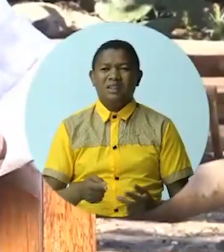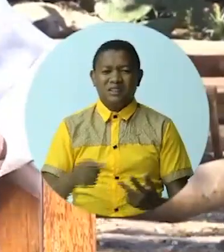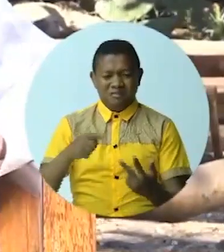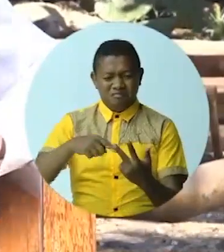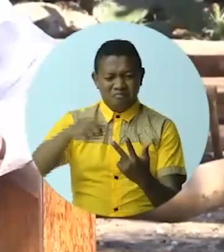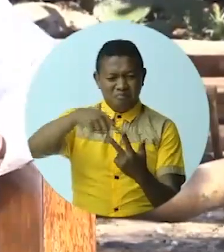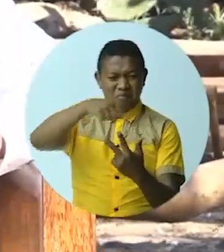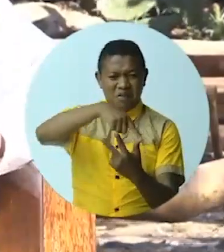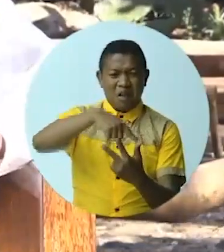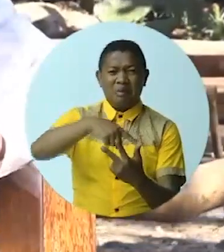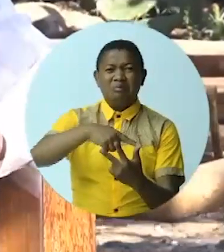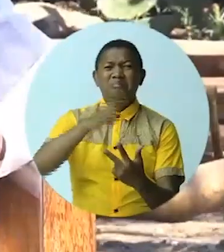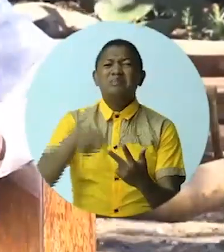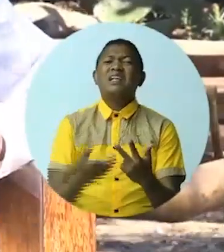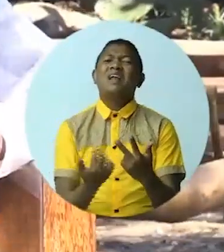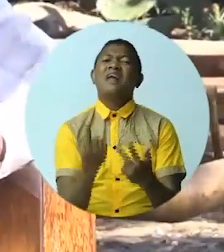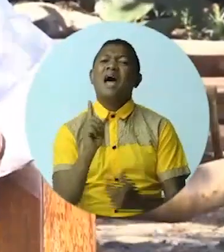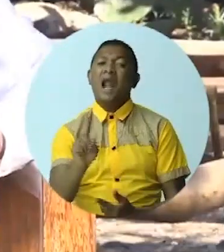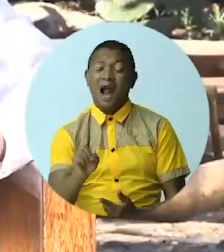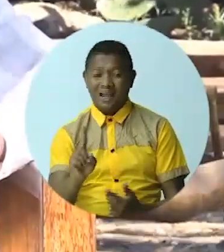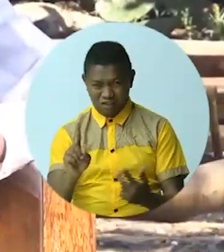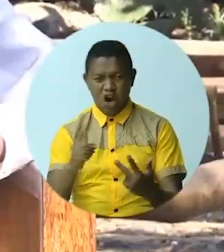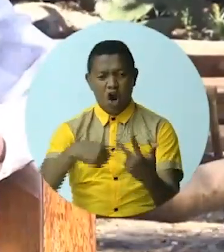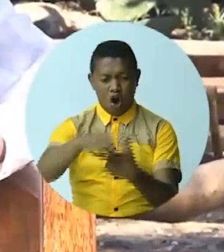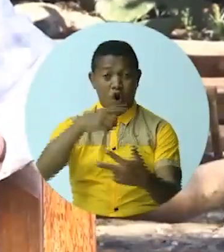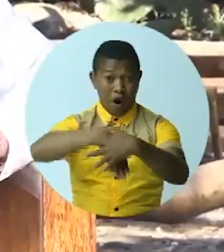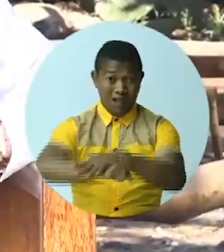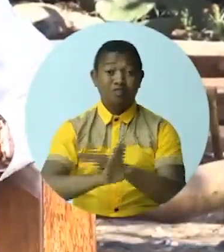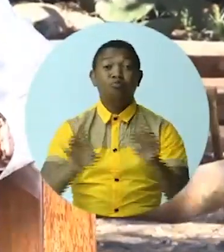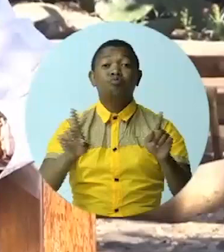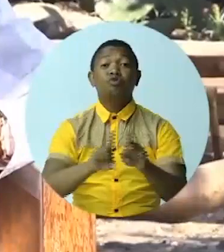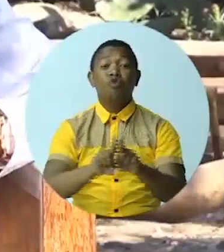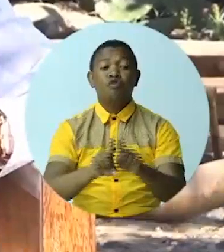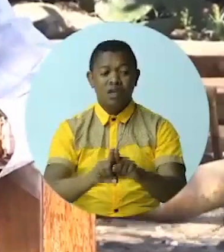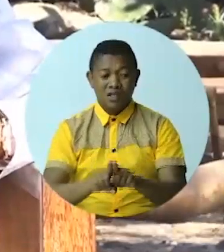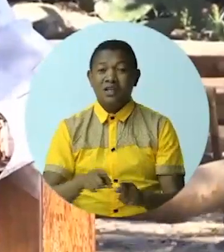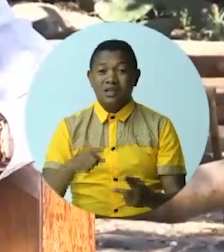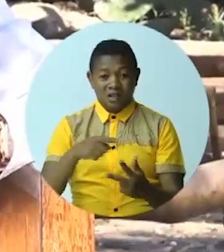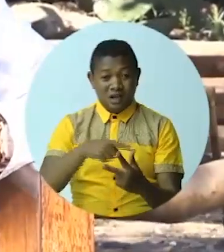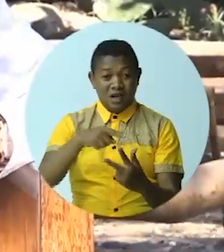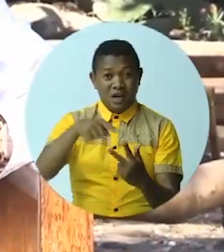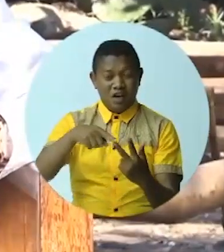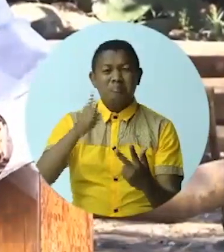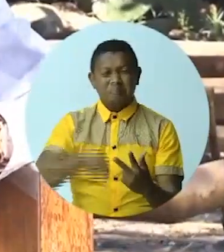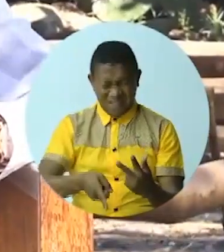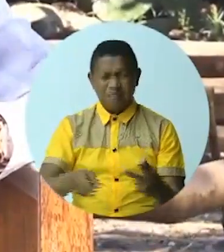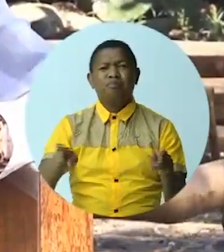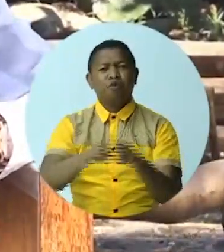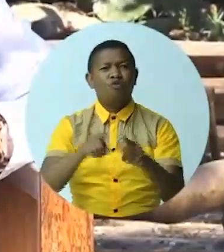ny voalohany a dia ny hoe samy azo avy amin'ny zava-maniry